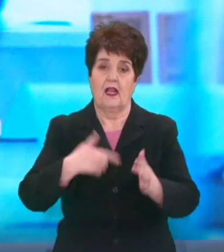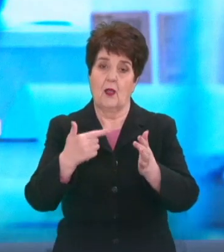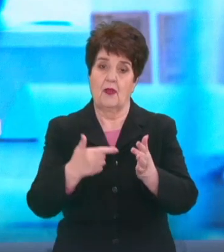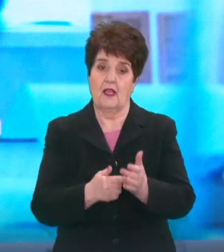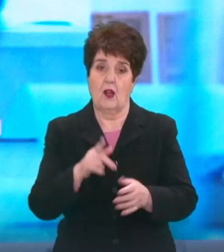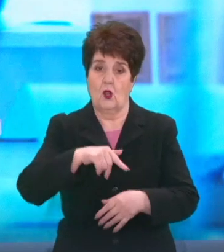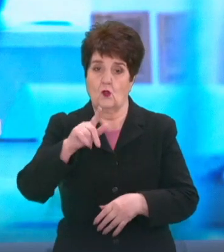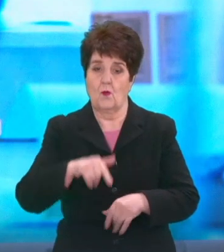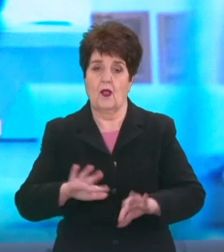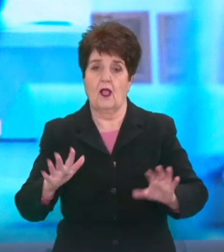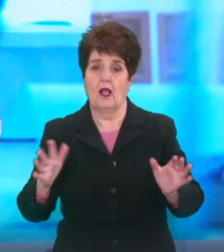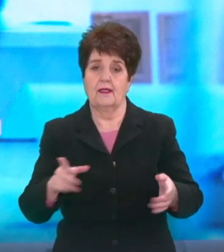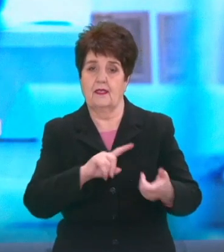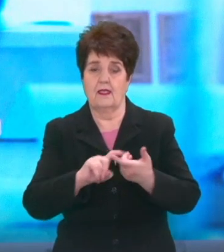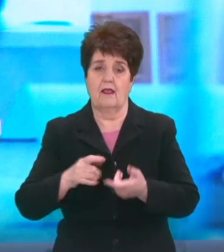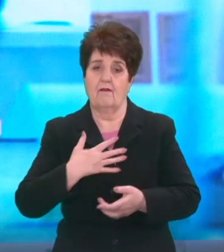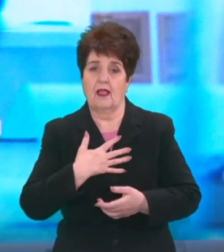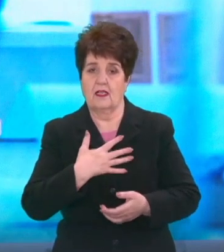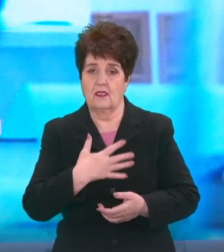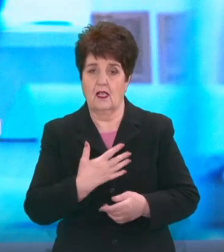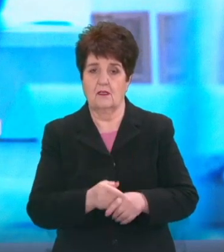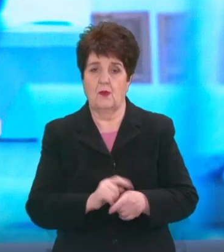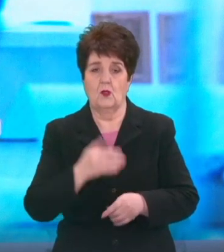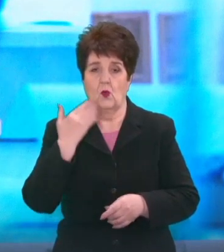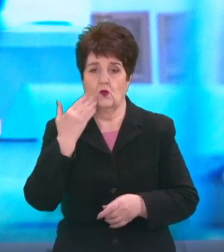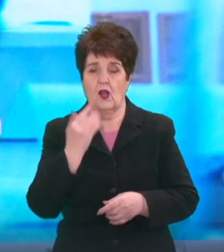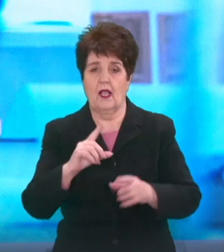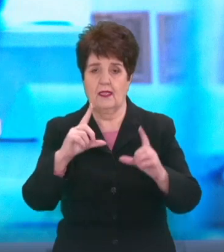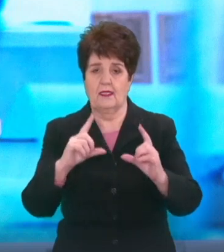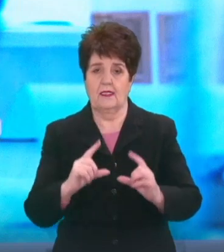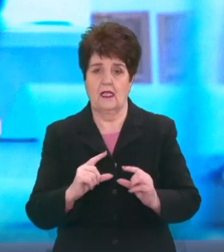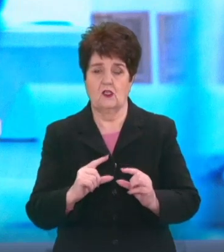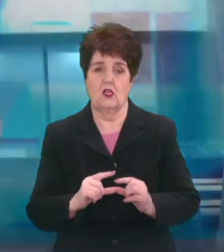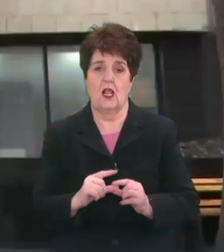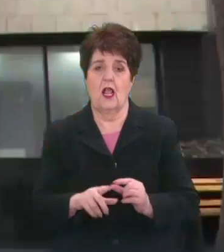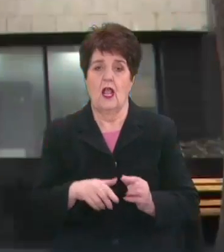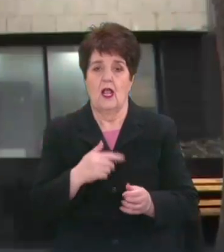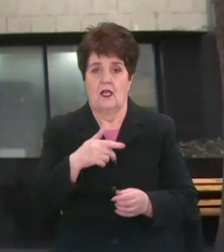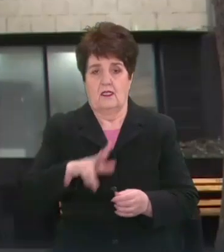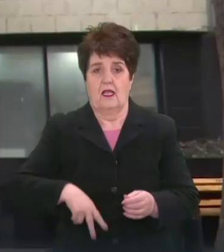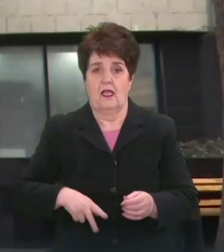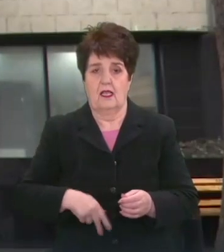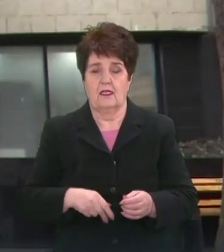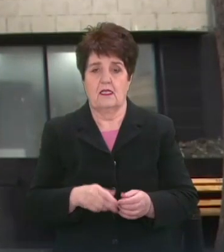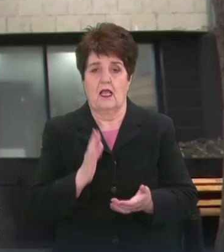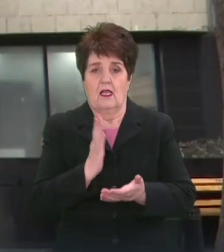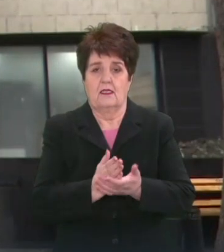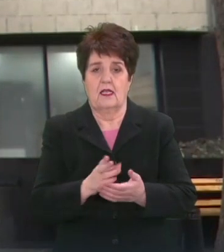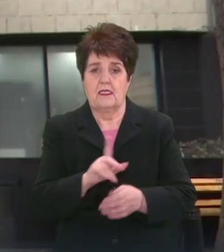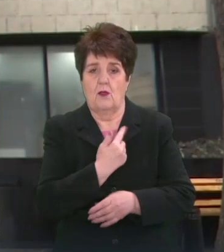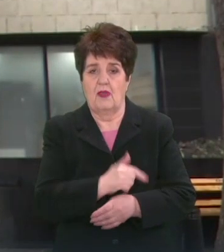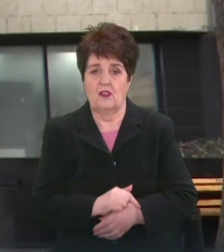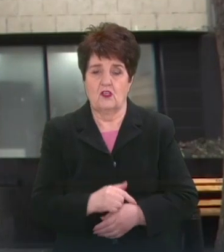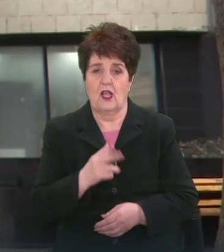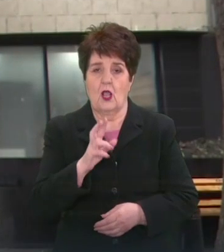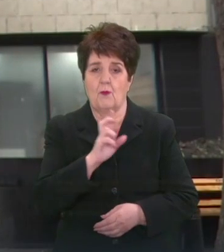Capitala, numărul cazurilor de infecții respiratorii a înregistrat o ușoară descreștere, potrivit șefului Direcției Asistență Medicală și Socială, Boris